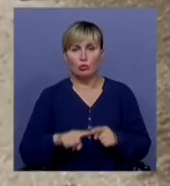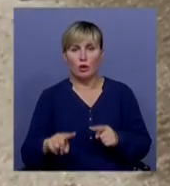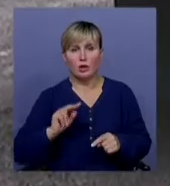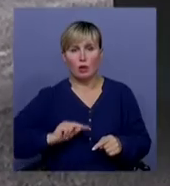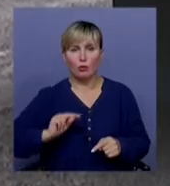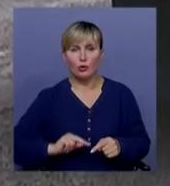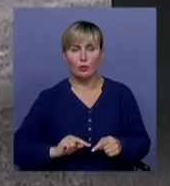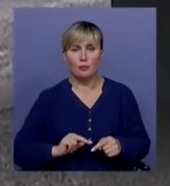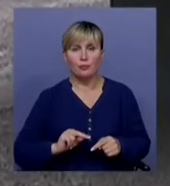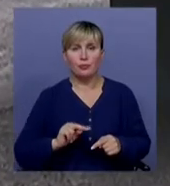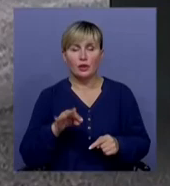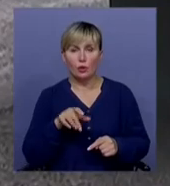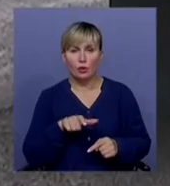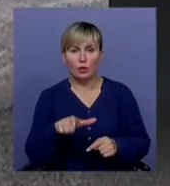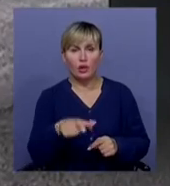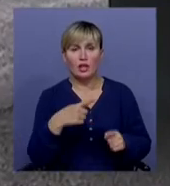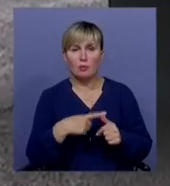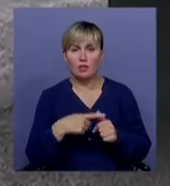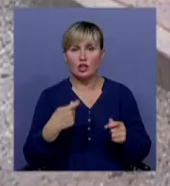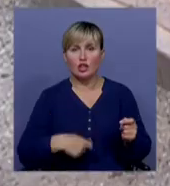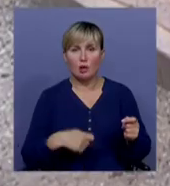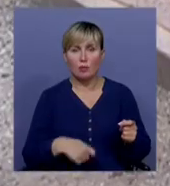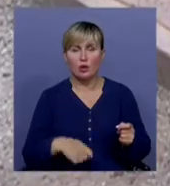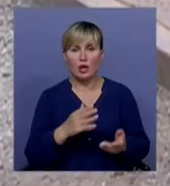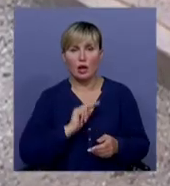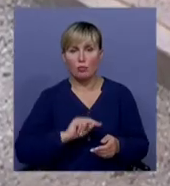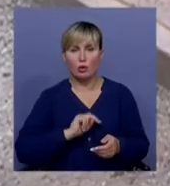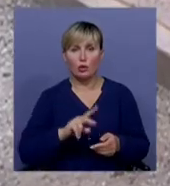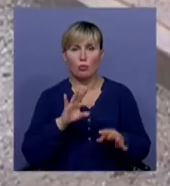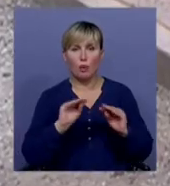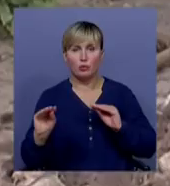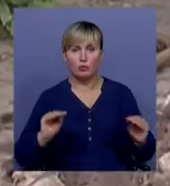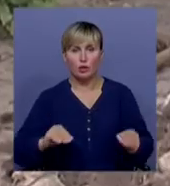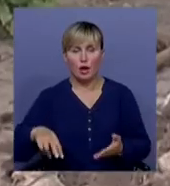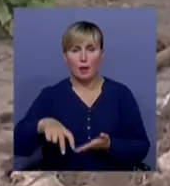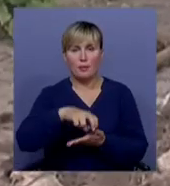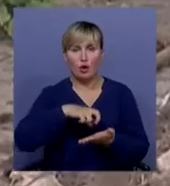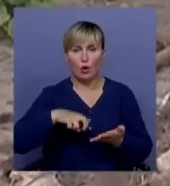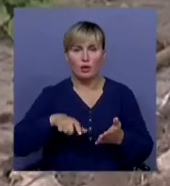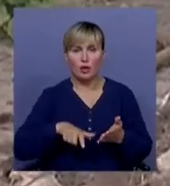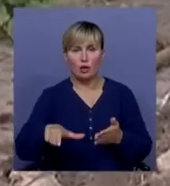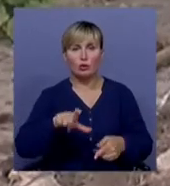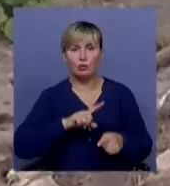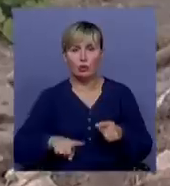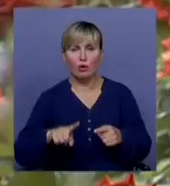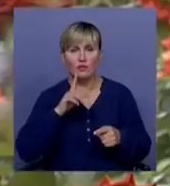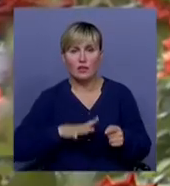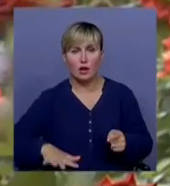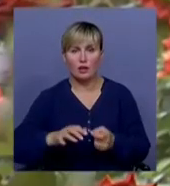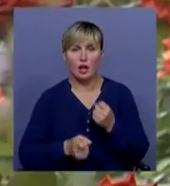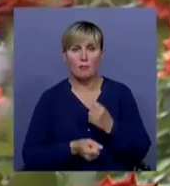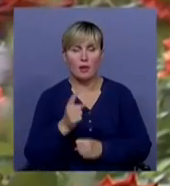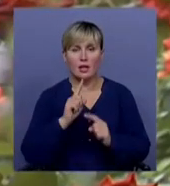работы. Ну а вдоль сквера имени Жамбыла вовсю кипит работа по обустройству пешеходных дорожек. Совсем скоро в зеленой зоне